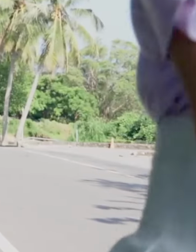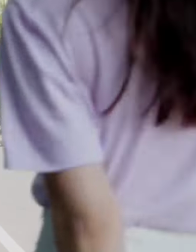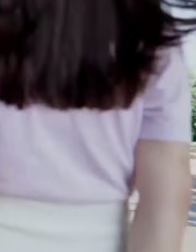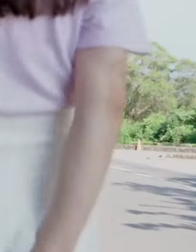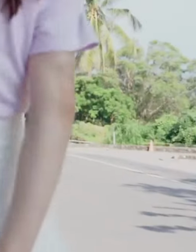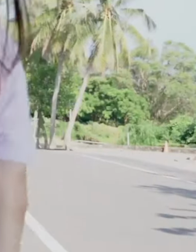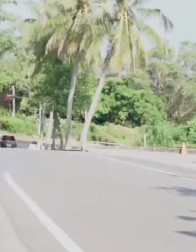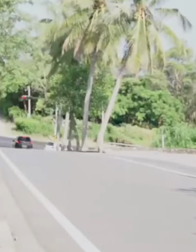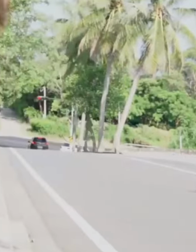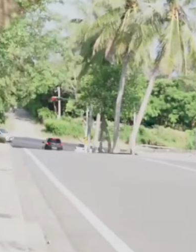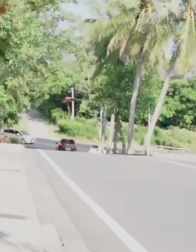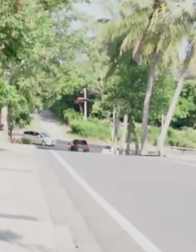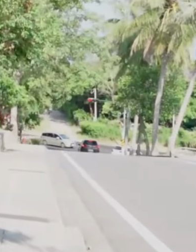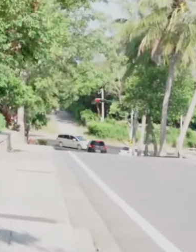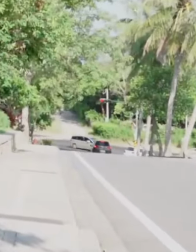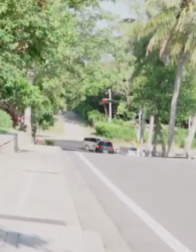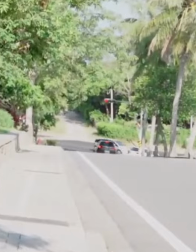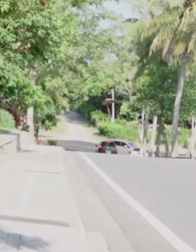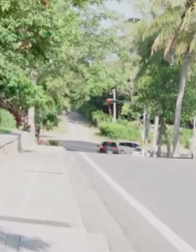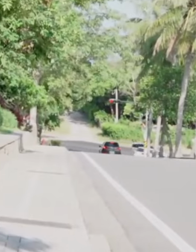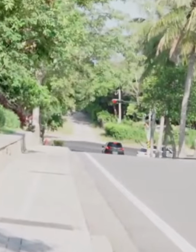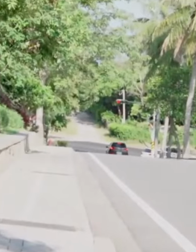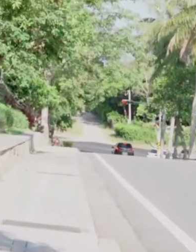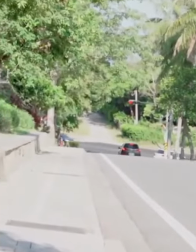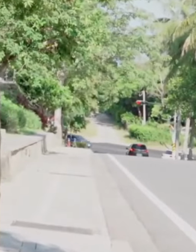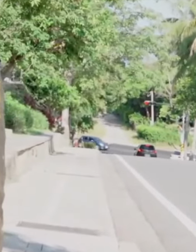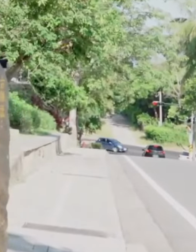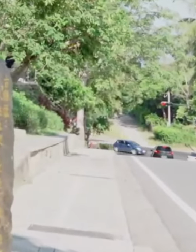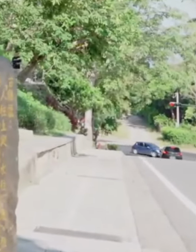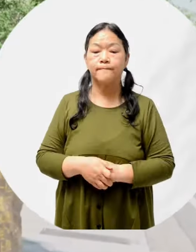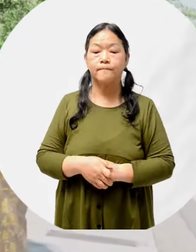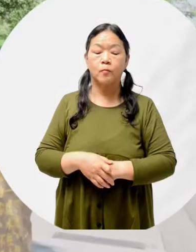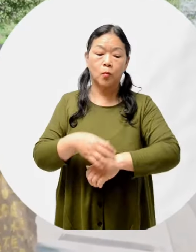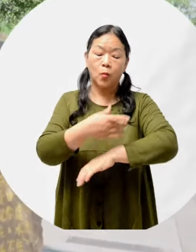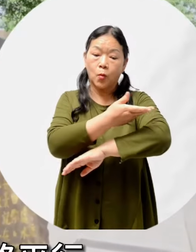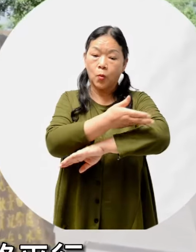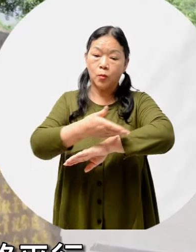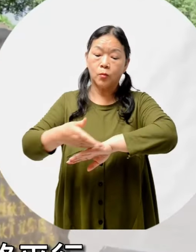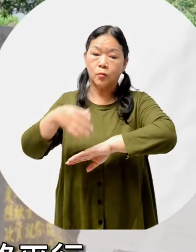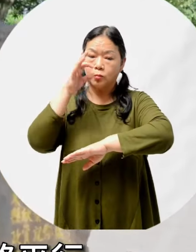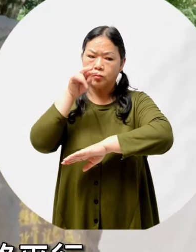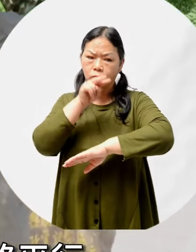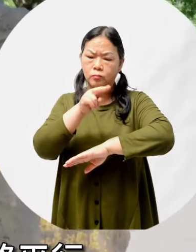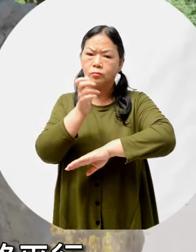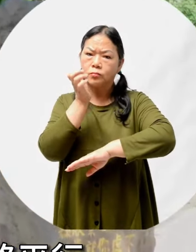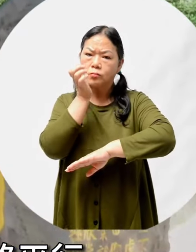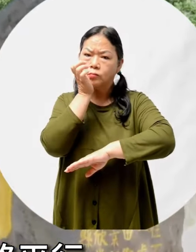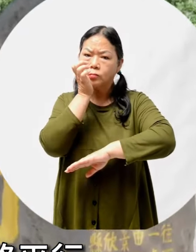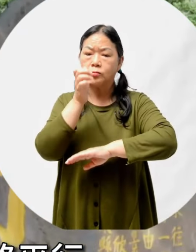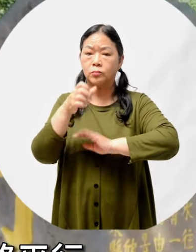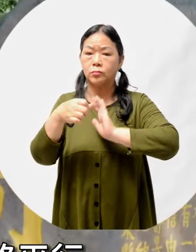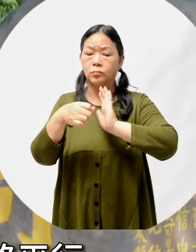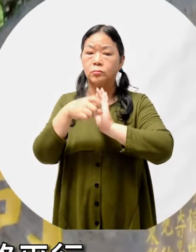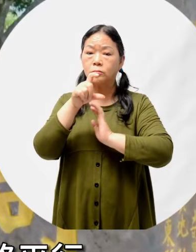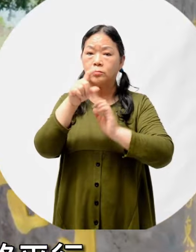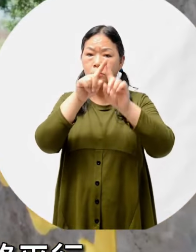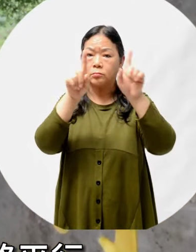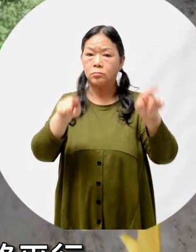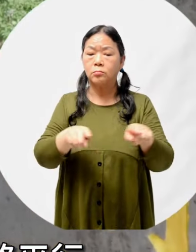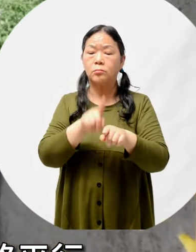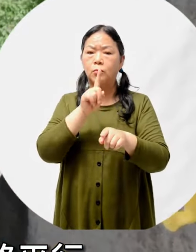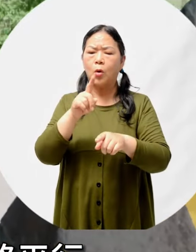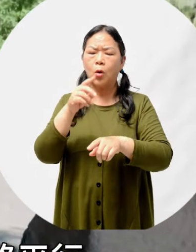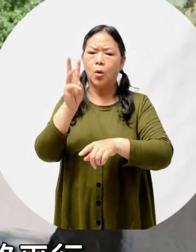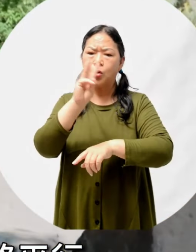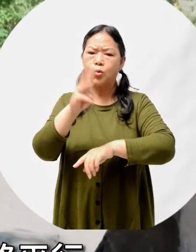沟渠旁边并有块刻着奇观的石碑，水往上流的原理是由于灌溉沟渠的动线大致和下部